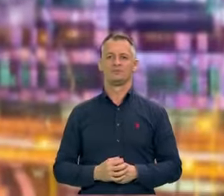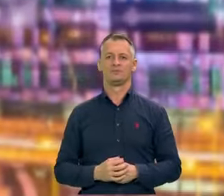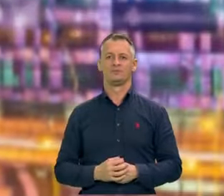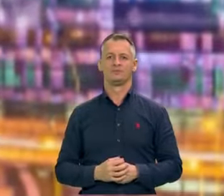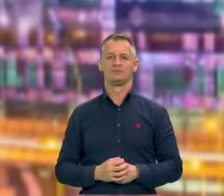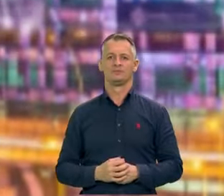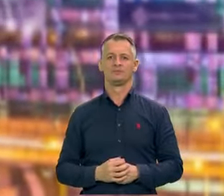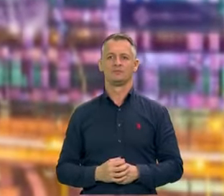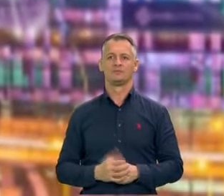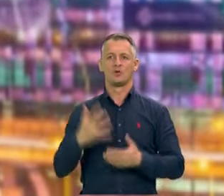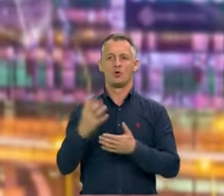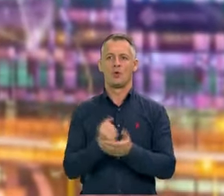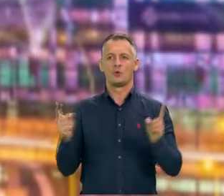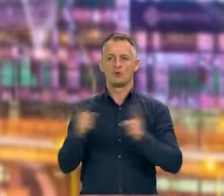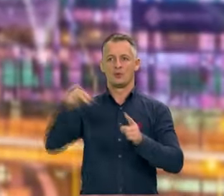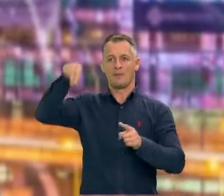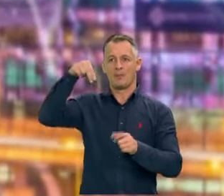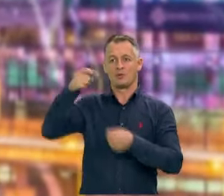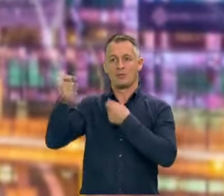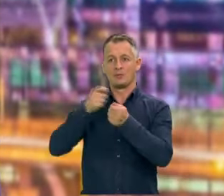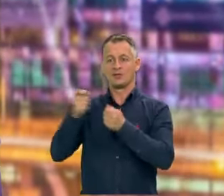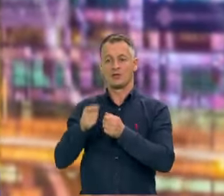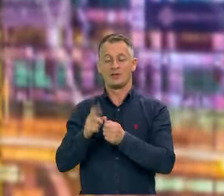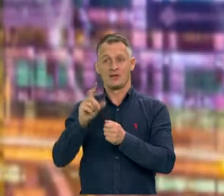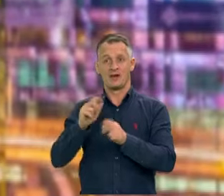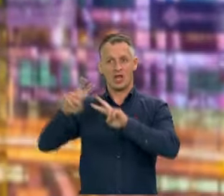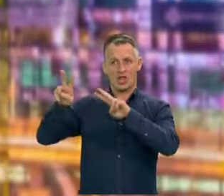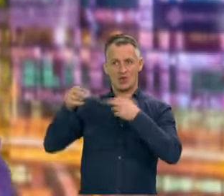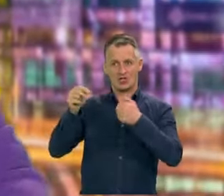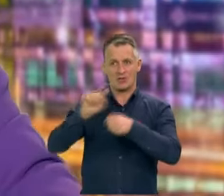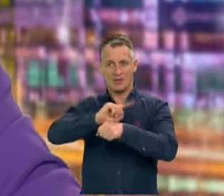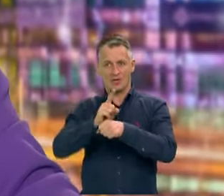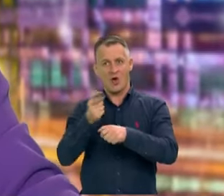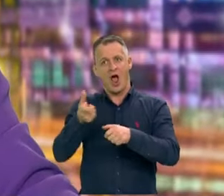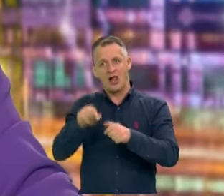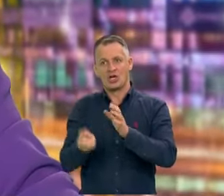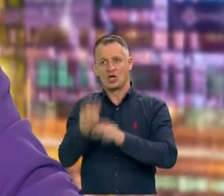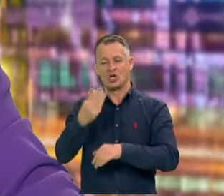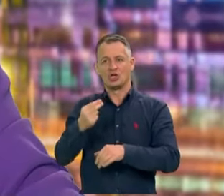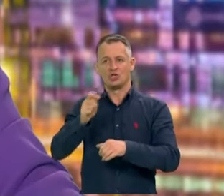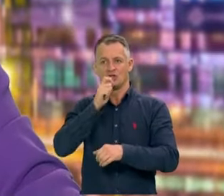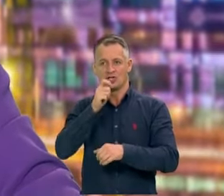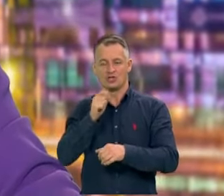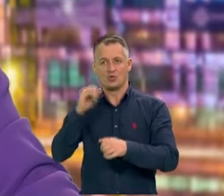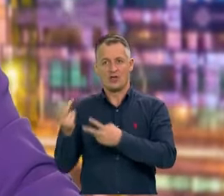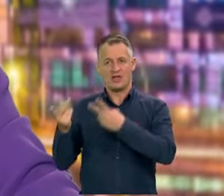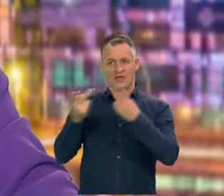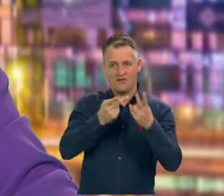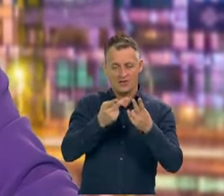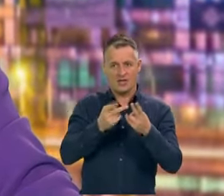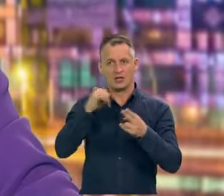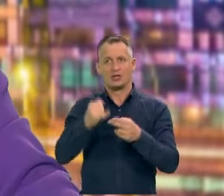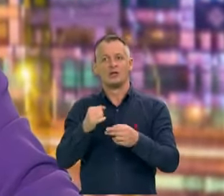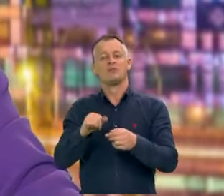nou luăm acum o scurtă pauză de publicitate dar ne întoarcem imediat cu alte știri și cu invitatul serii jurnalistul și